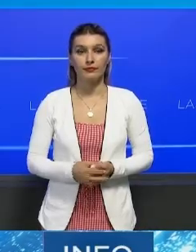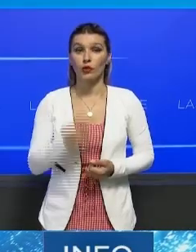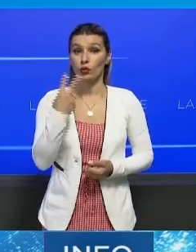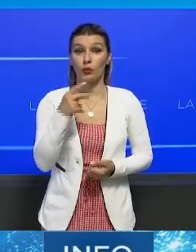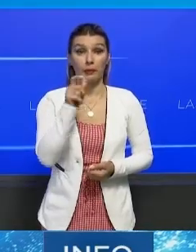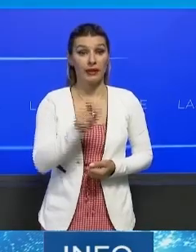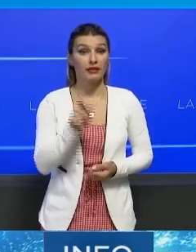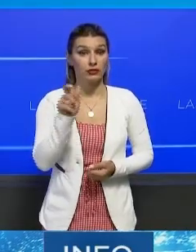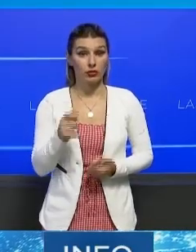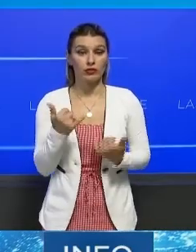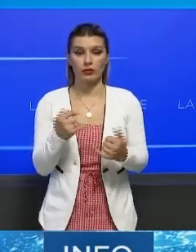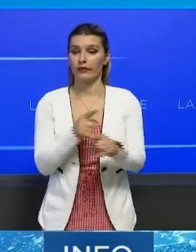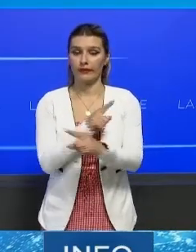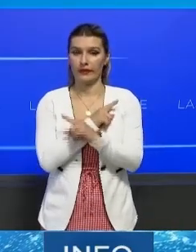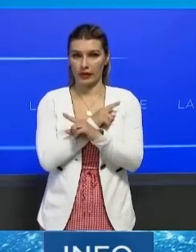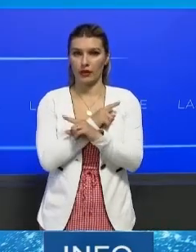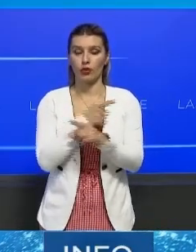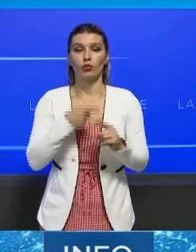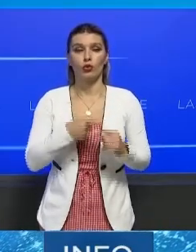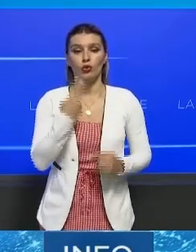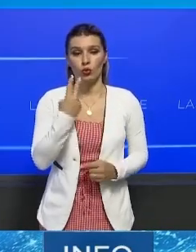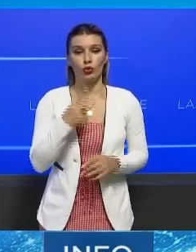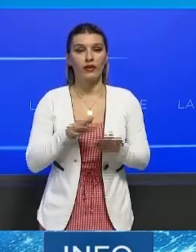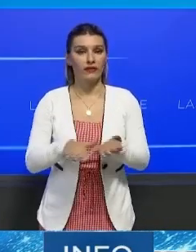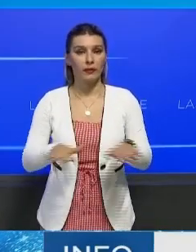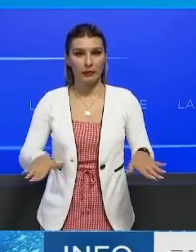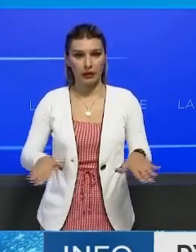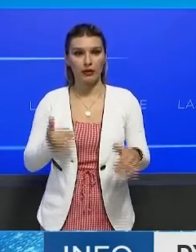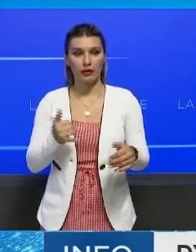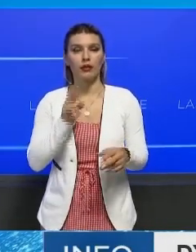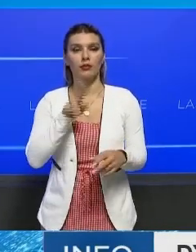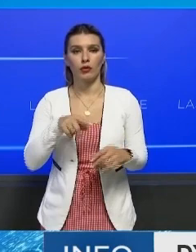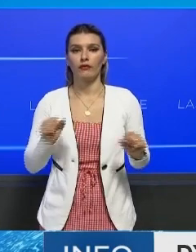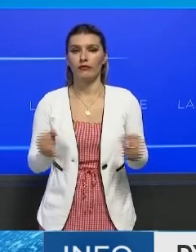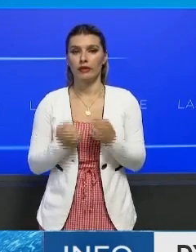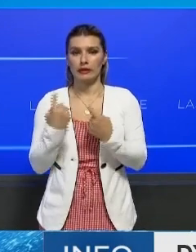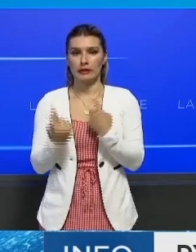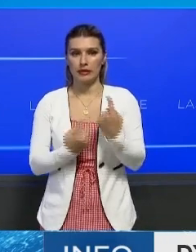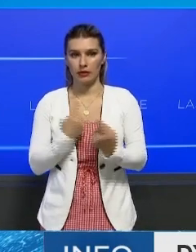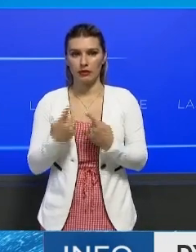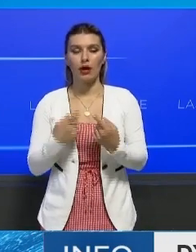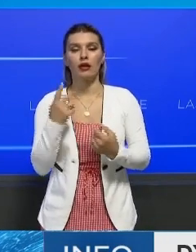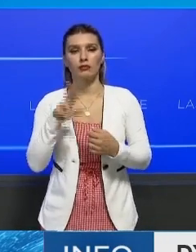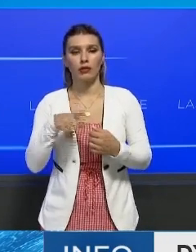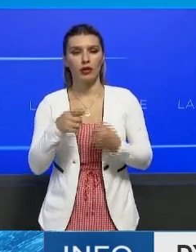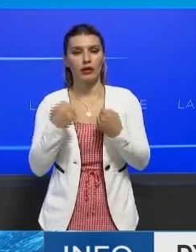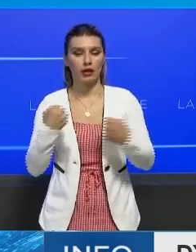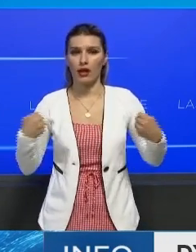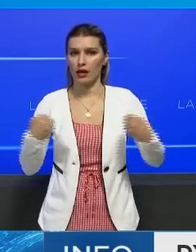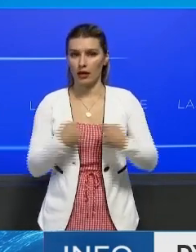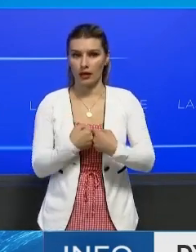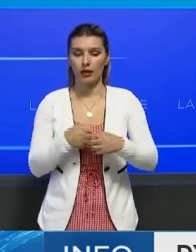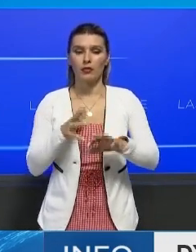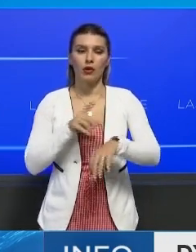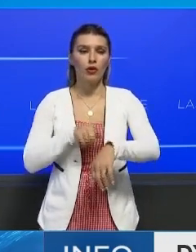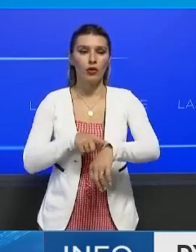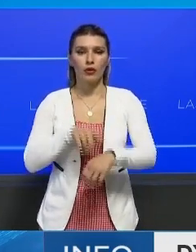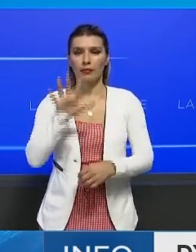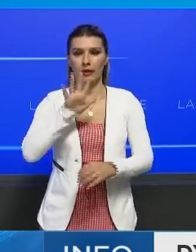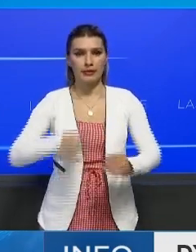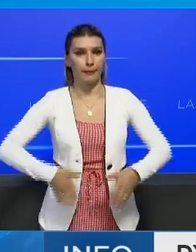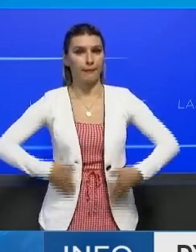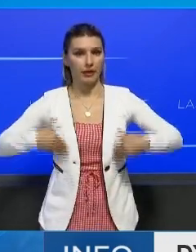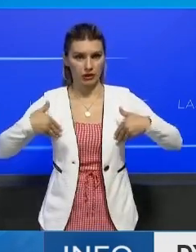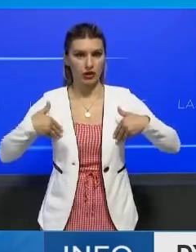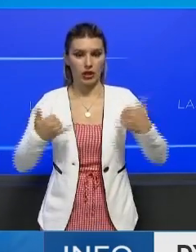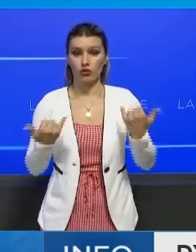Dy persona kanë vdekur dhe dy fëmijë kanë mbetur të lënduar në një aksident që ka ndodhur rreth orës 5 të